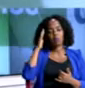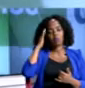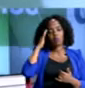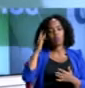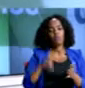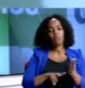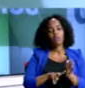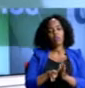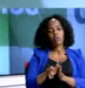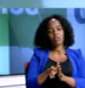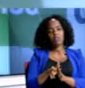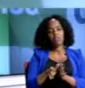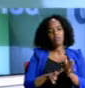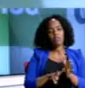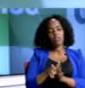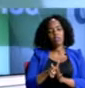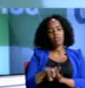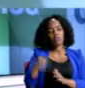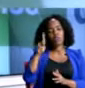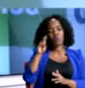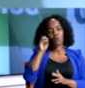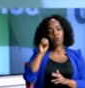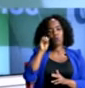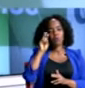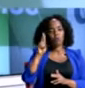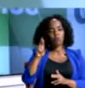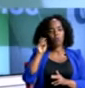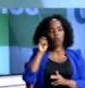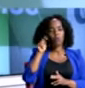virusida dibeeni virusi corona dan kun malinni